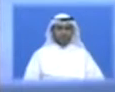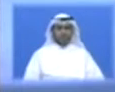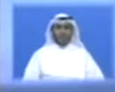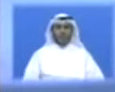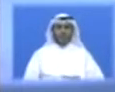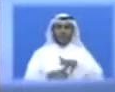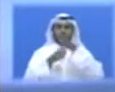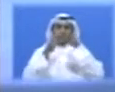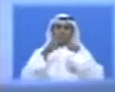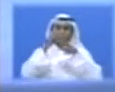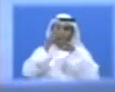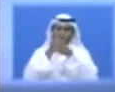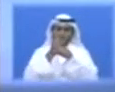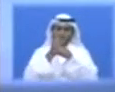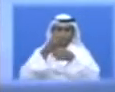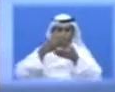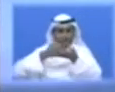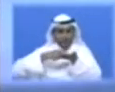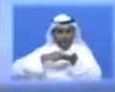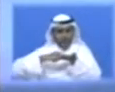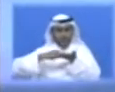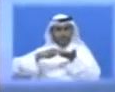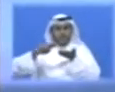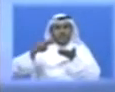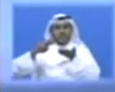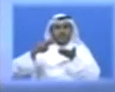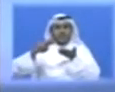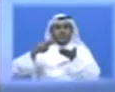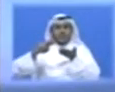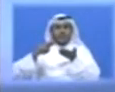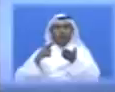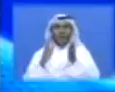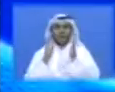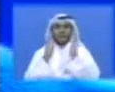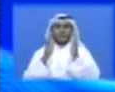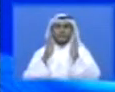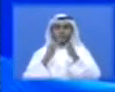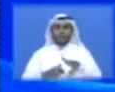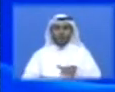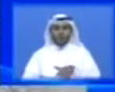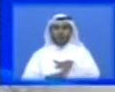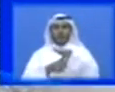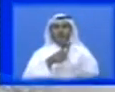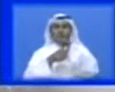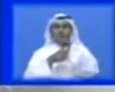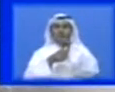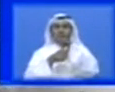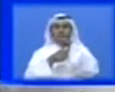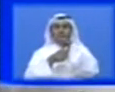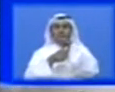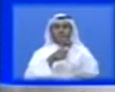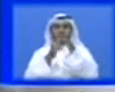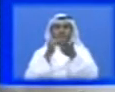بعث حضرة صاحب السمو أمير البلاد الشيخ صباح الأحمد الجابر الصباح حفظه الله ورعاه ببرقية تهنئة إلى فخامة الرئيس عبد